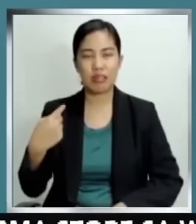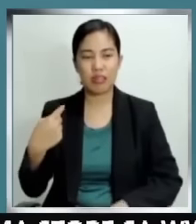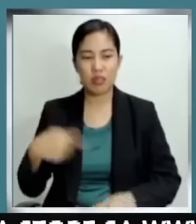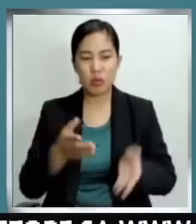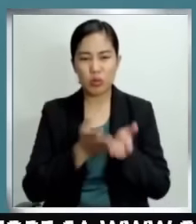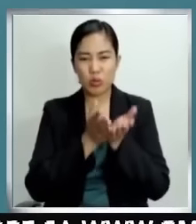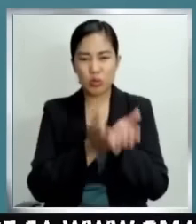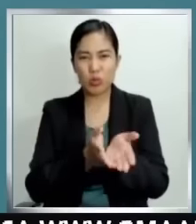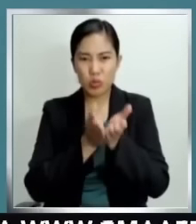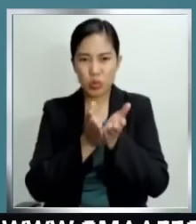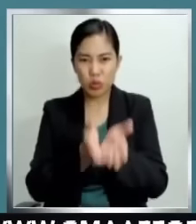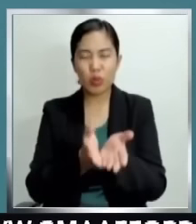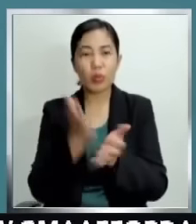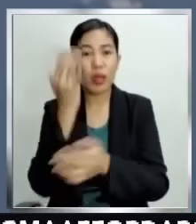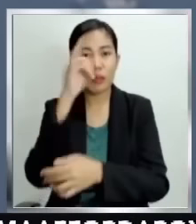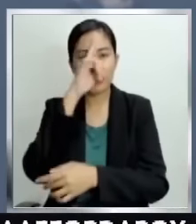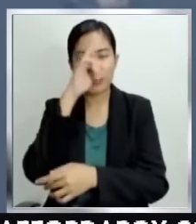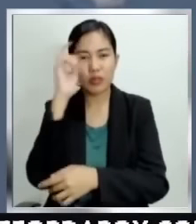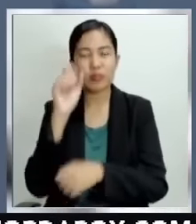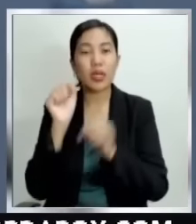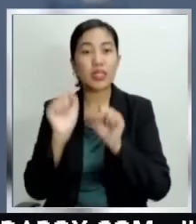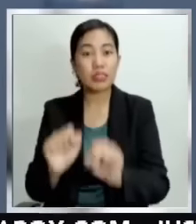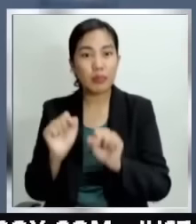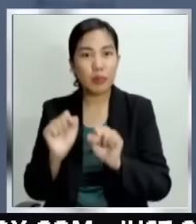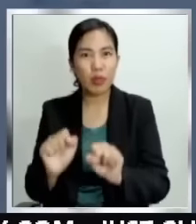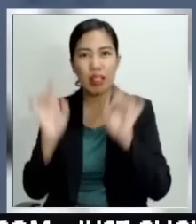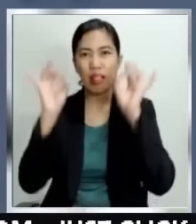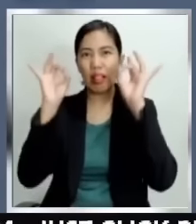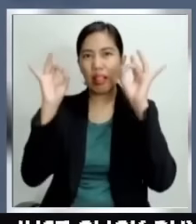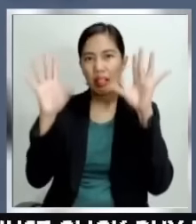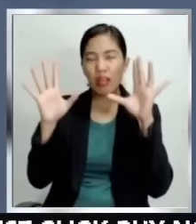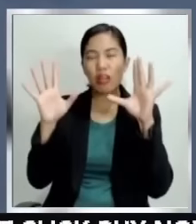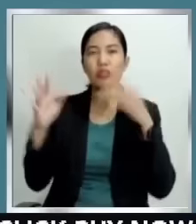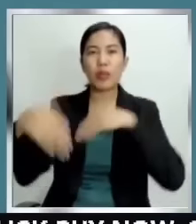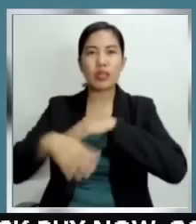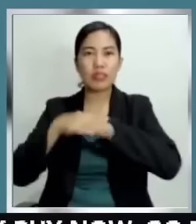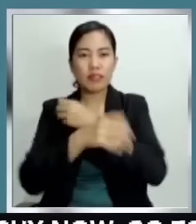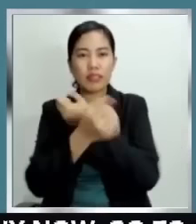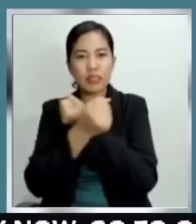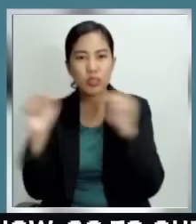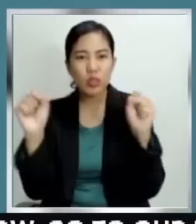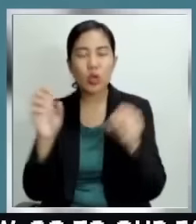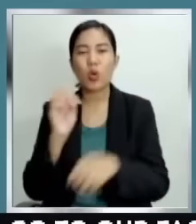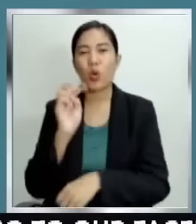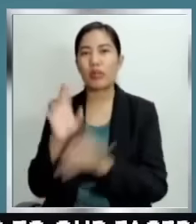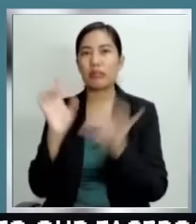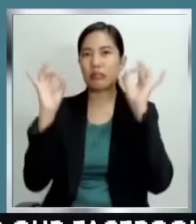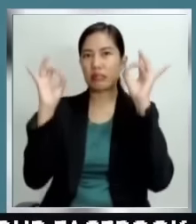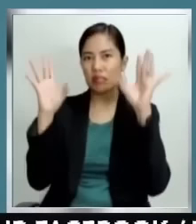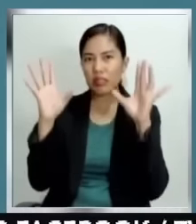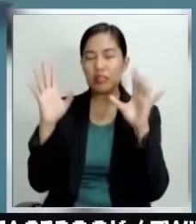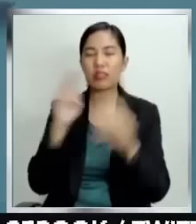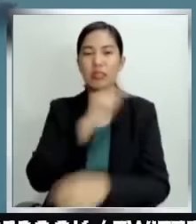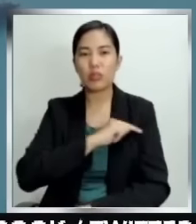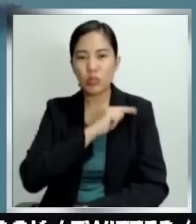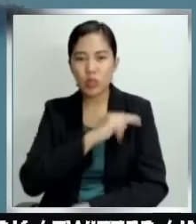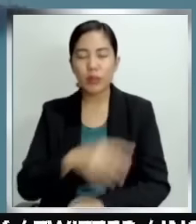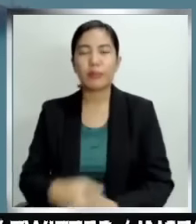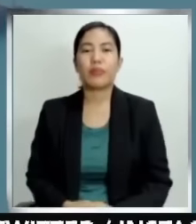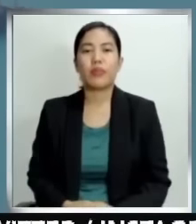implikasyon nito sa maritime security, territorial integrity at sa kalikasan. Ugat din daw ito ng tensyon sa West Philippine Sea